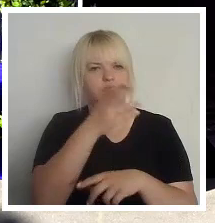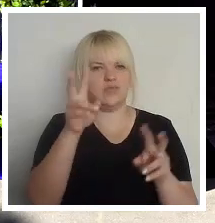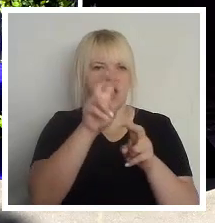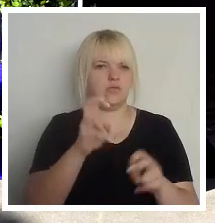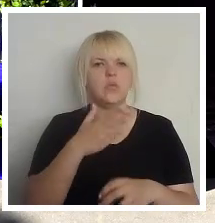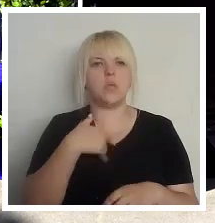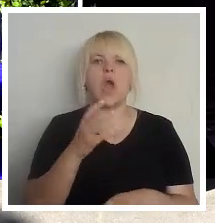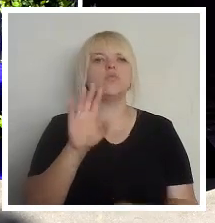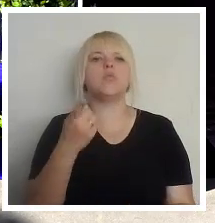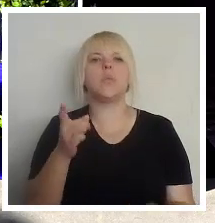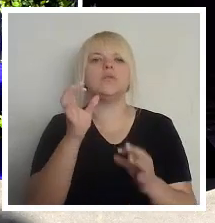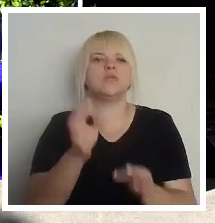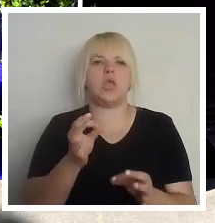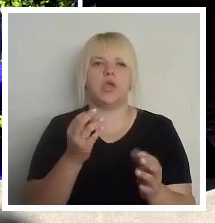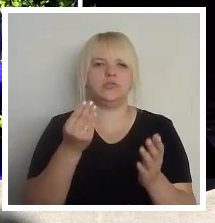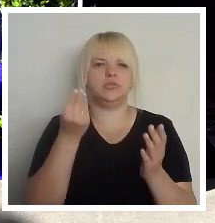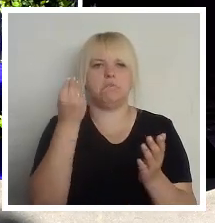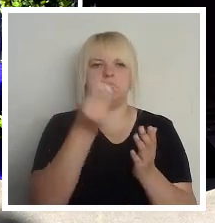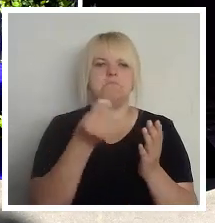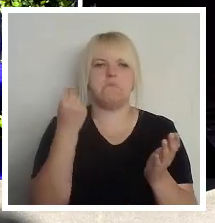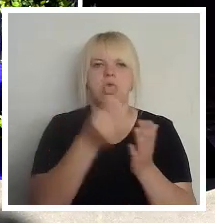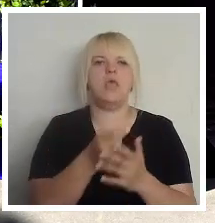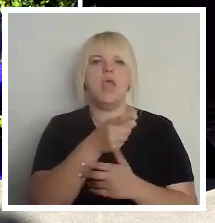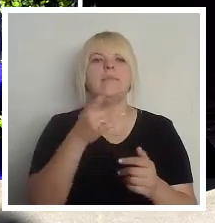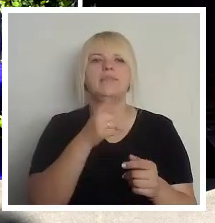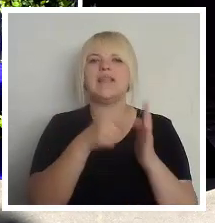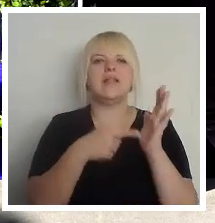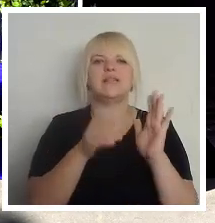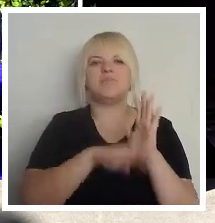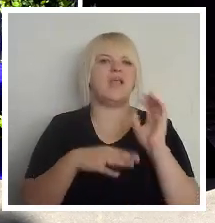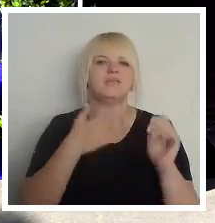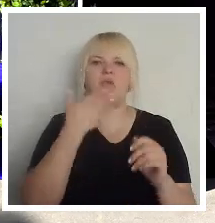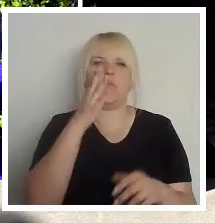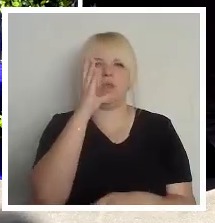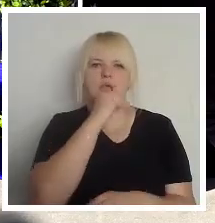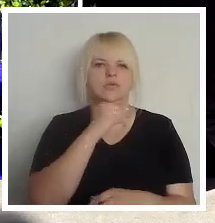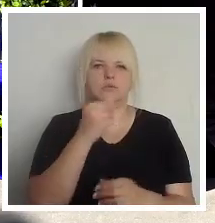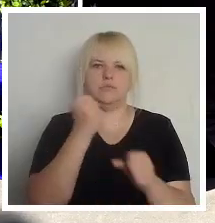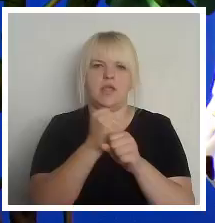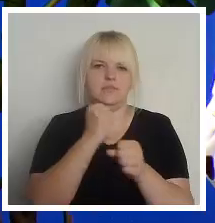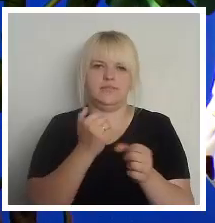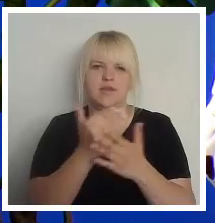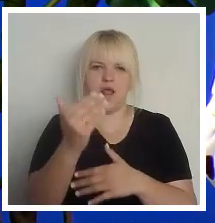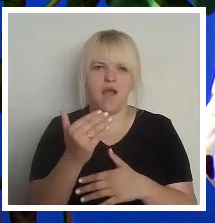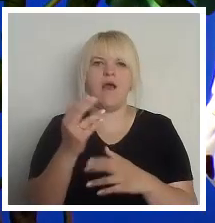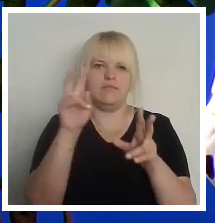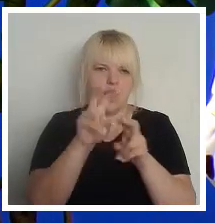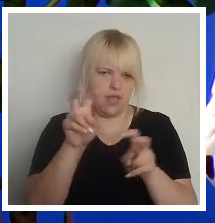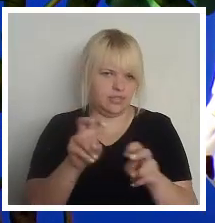pērk. Un vai bez, bez datiem faktiski nav iespējams strādāt, bez dziļas analīzes.